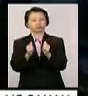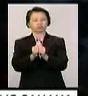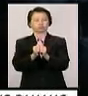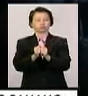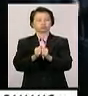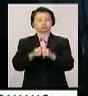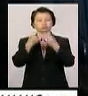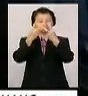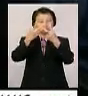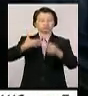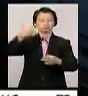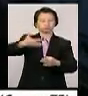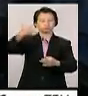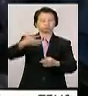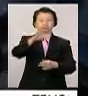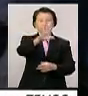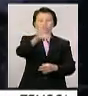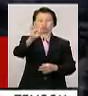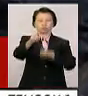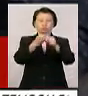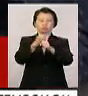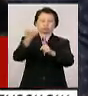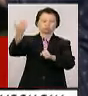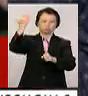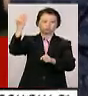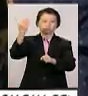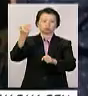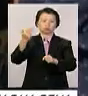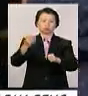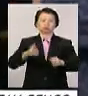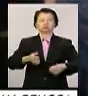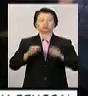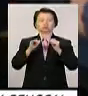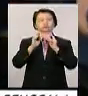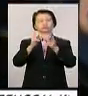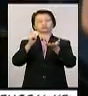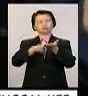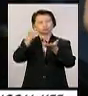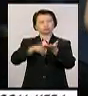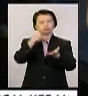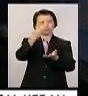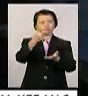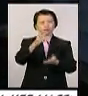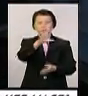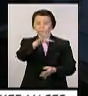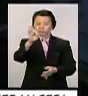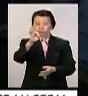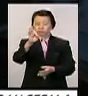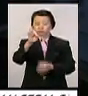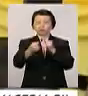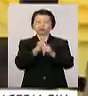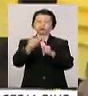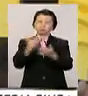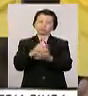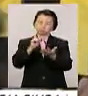pengulangan sejarah yang 59 tahun dulu. Ini jarang nampak lah. 59 baru sekali